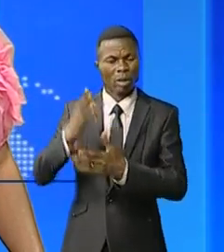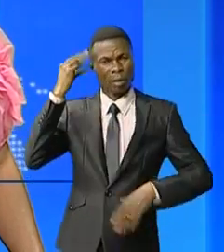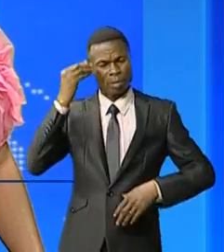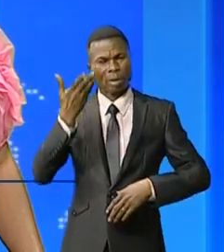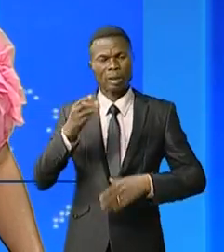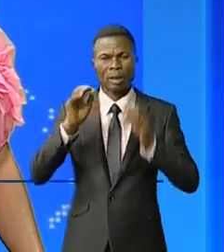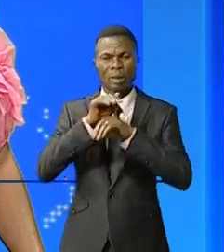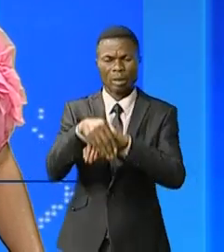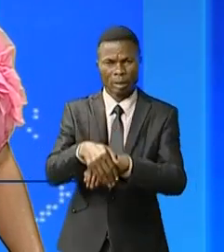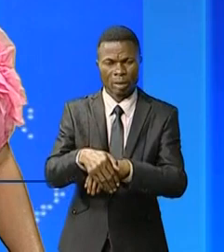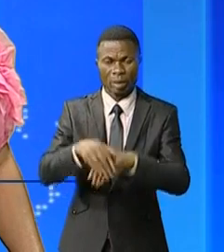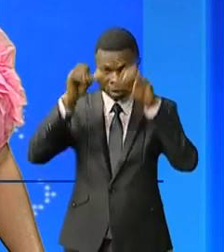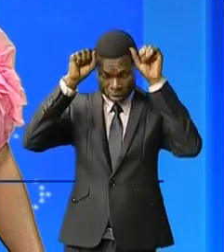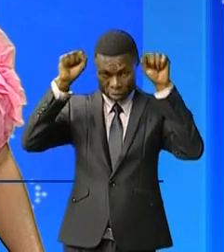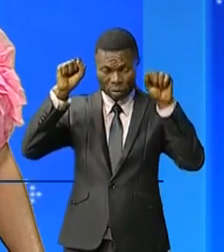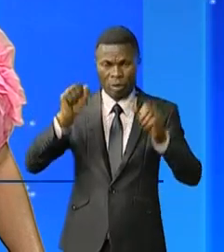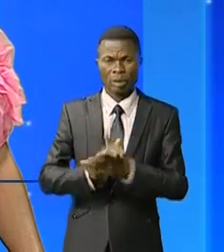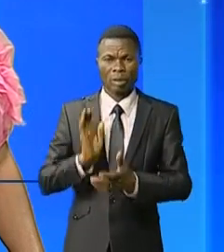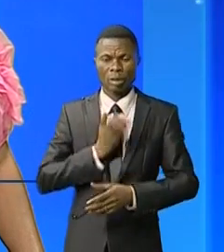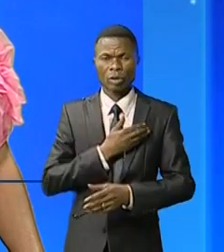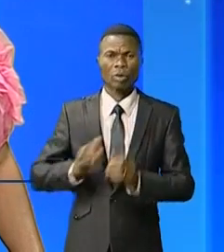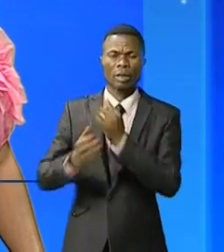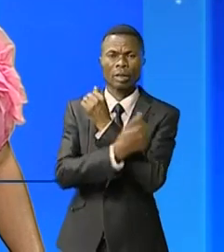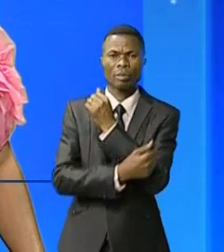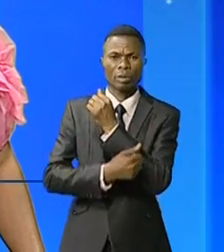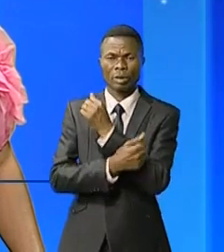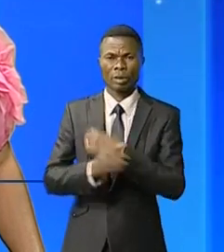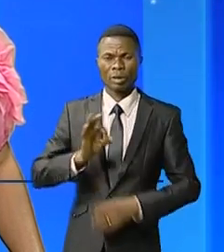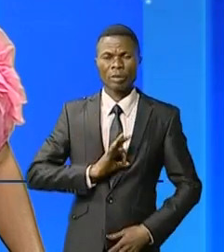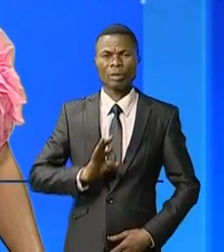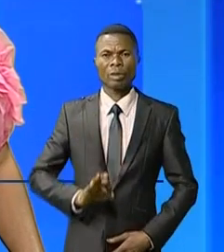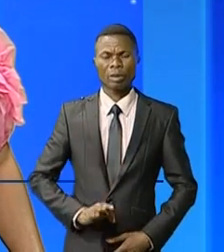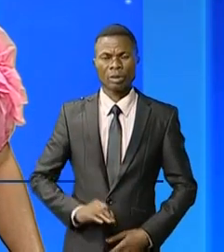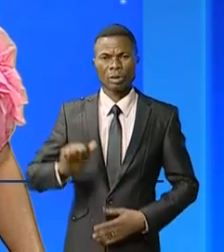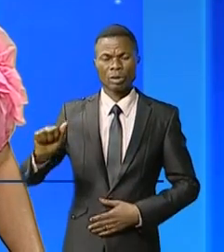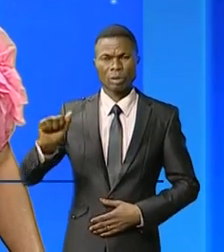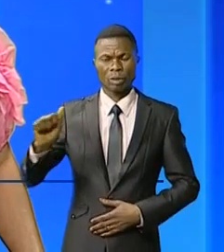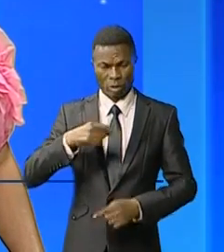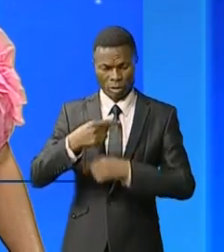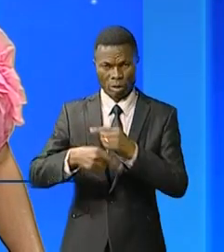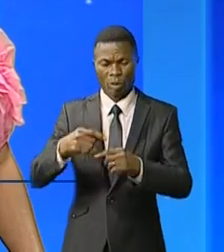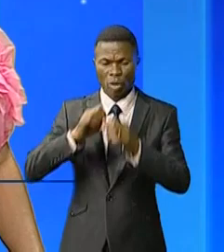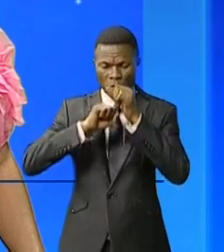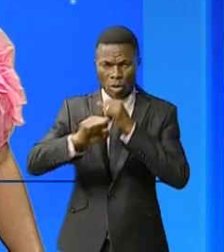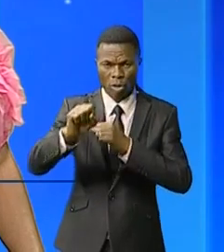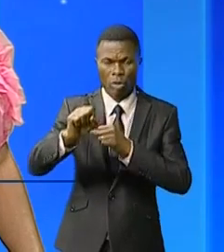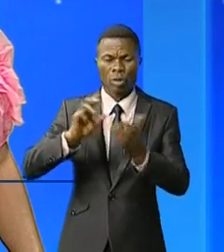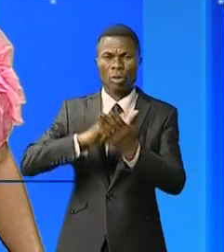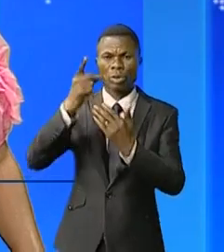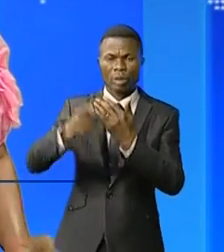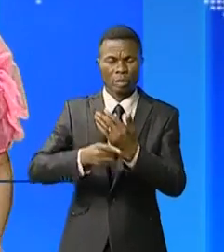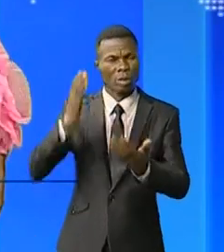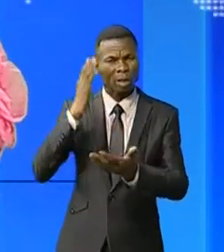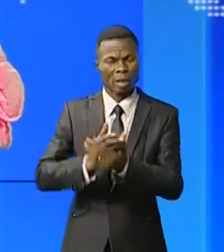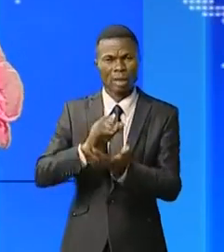et l'engagement est pris au sommet de l'État. Le président de la République, Félix-Antoine Tshisekedi Tshilombo, a procédé au lancement du plan Machako